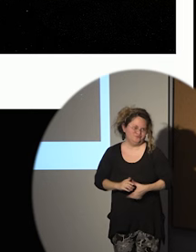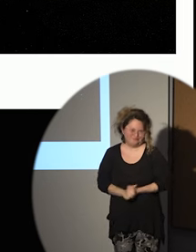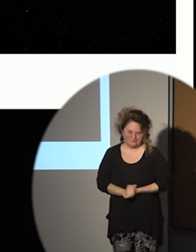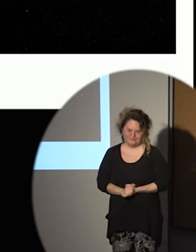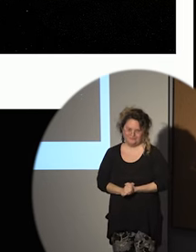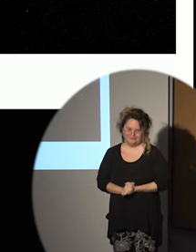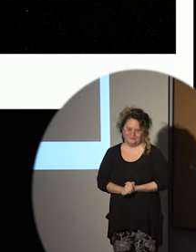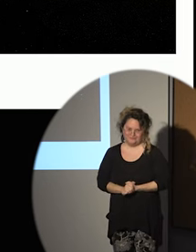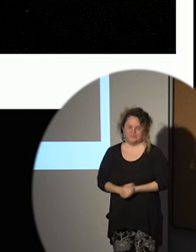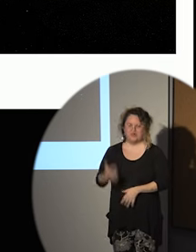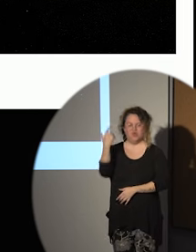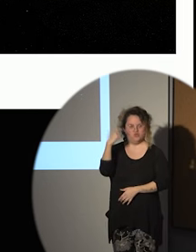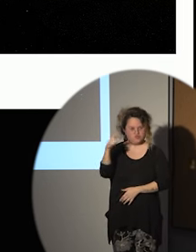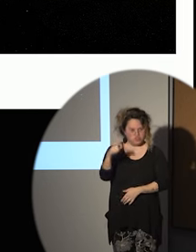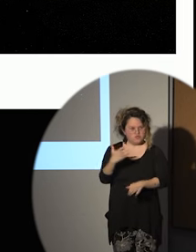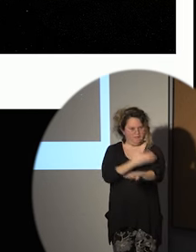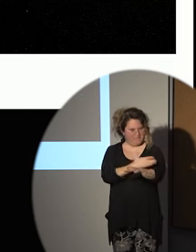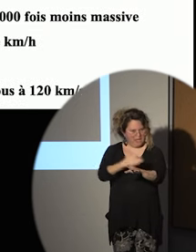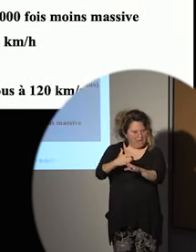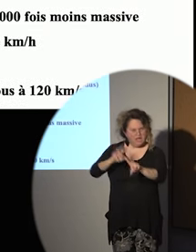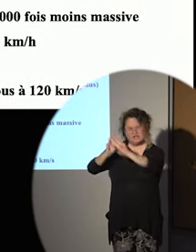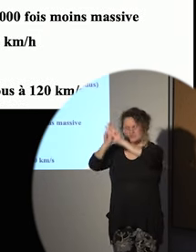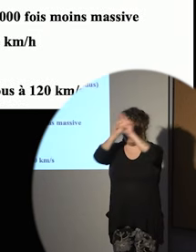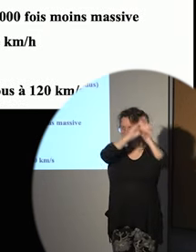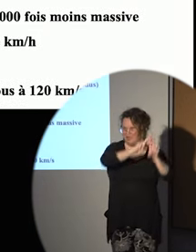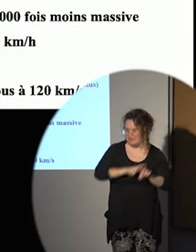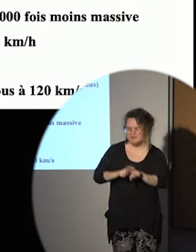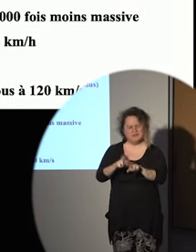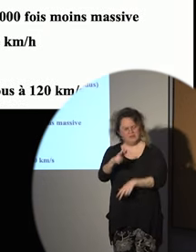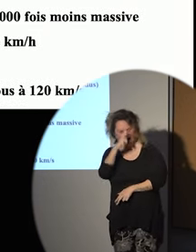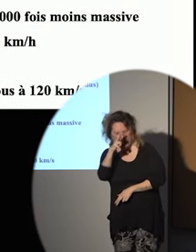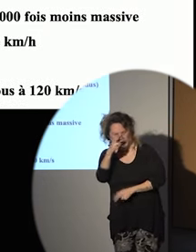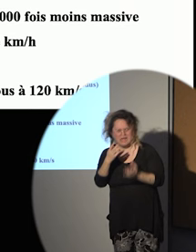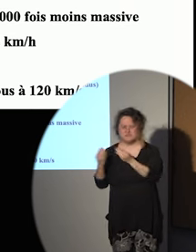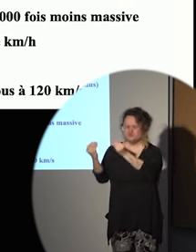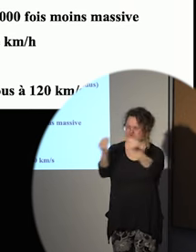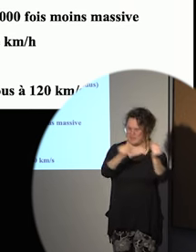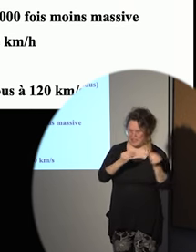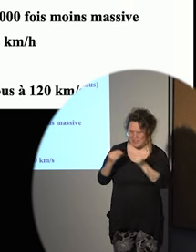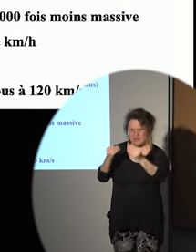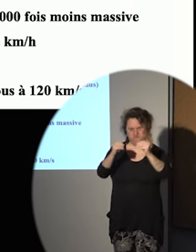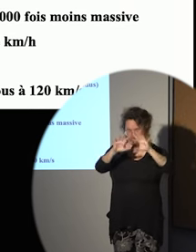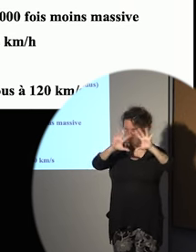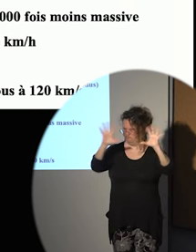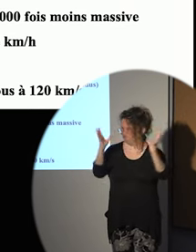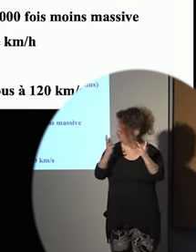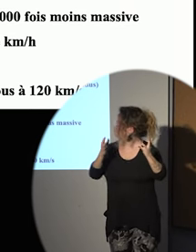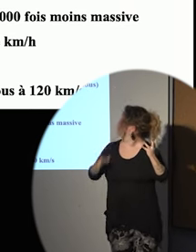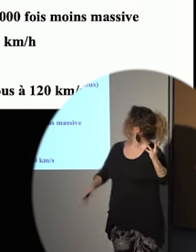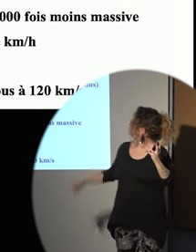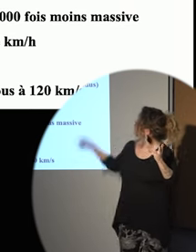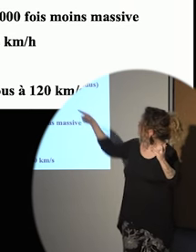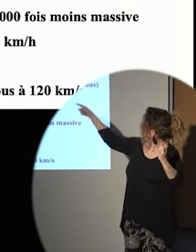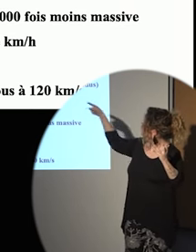Alors, 200 milliards d'étoiles, du gaz, de la poussière. Et puis, en fait, notre galaxie a